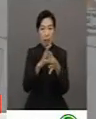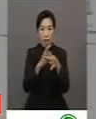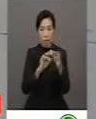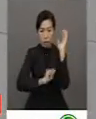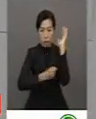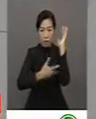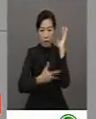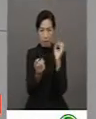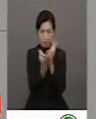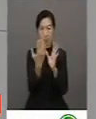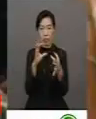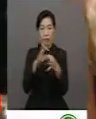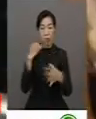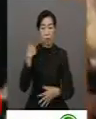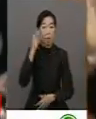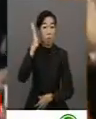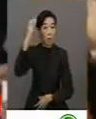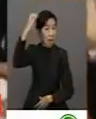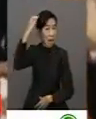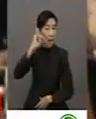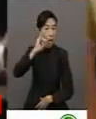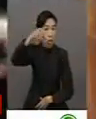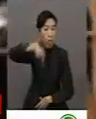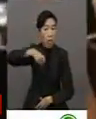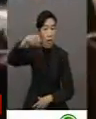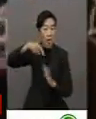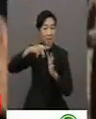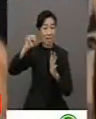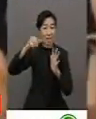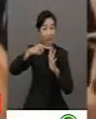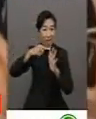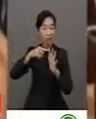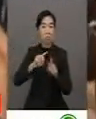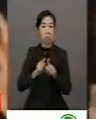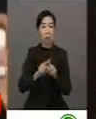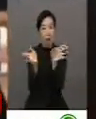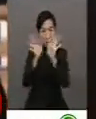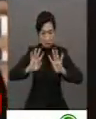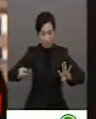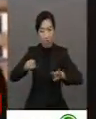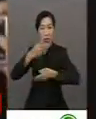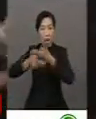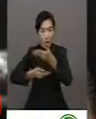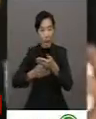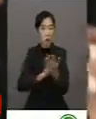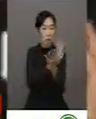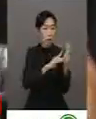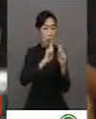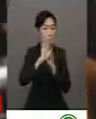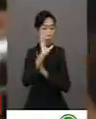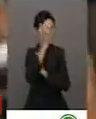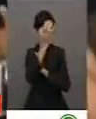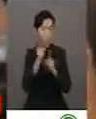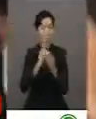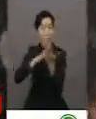ภาคใต้ซึ่งตัวนายไซสนะเองก็เป็นเพียงหนึ่งในขบวนการค้ายาเสพติดในอาเซียนและอีกหลายประเทศทั่วโลกเช่นประเท